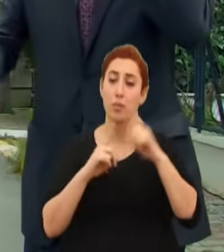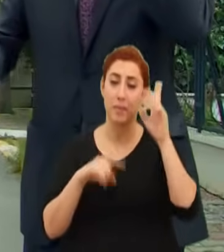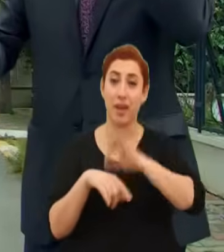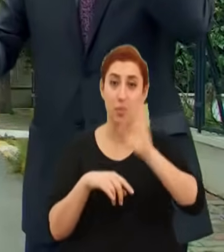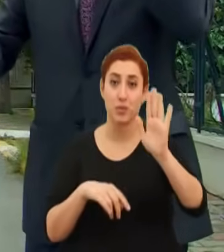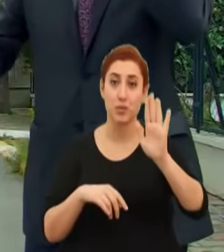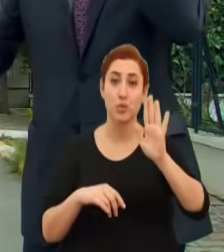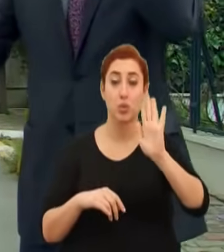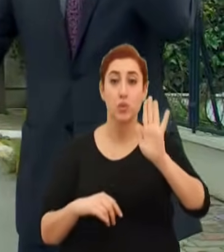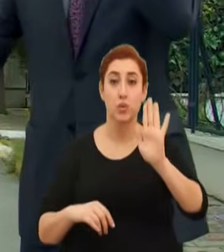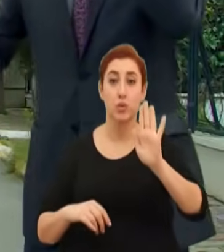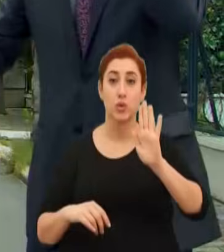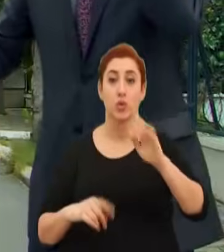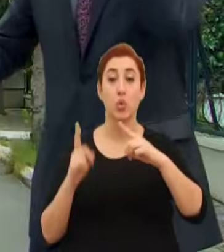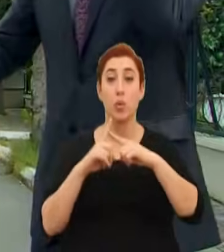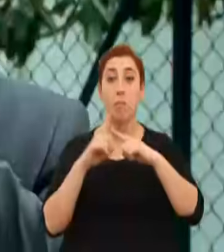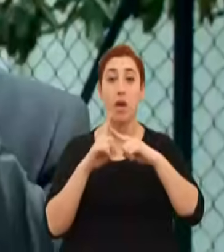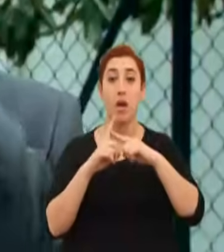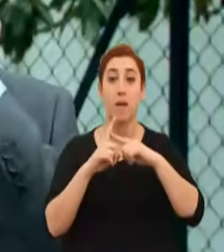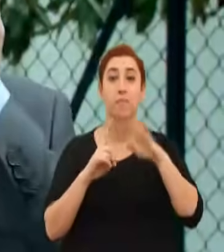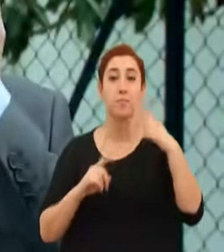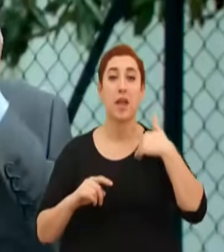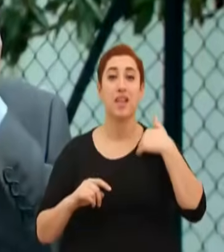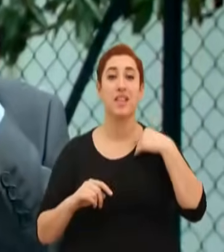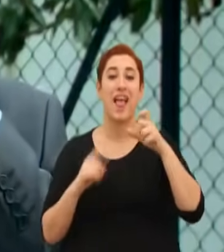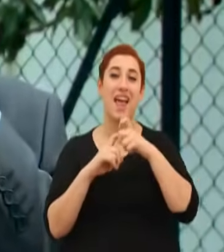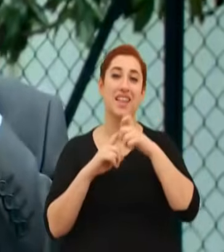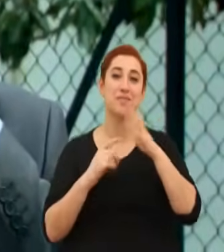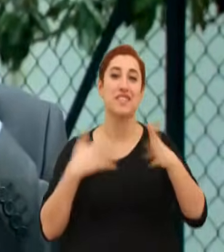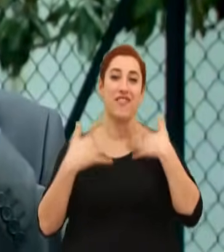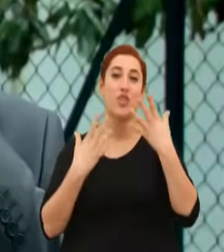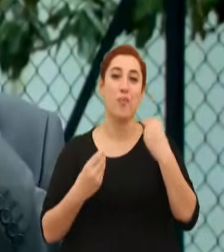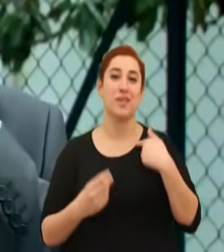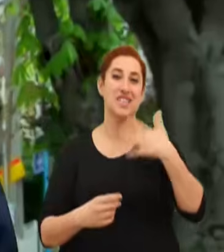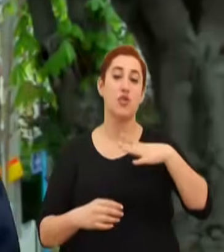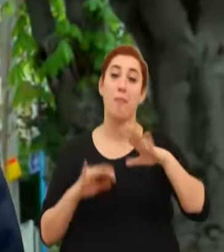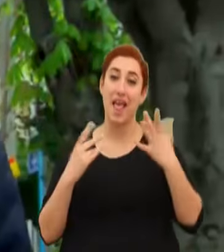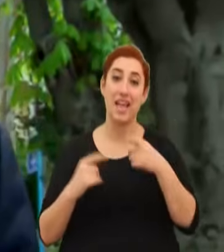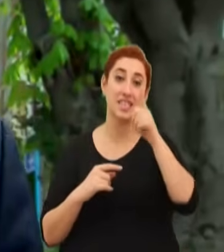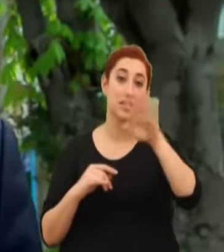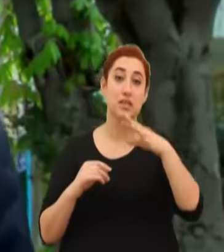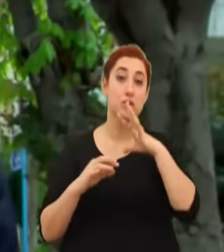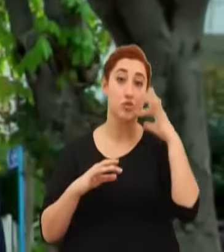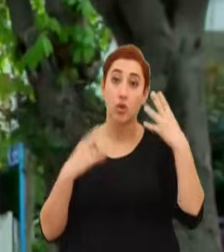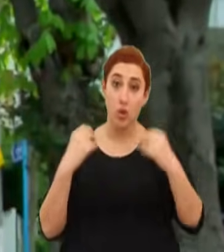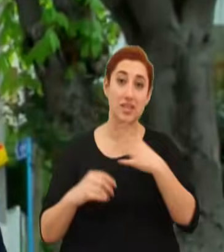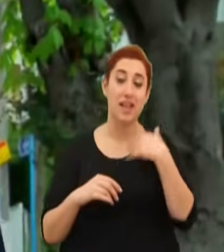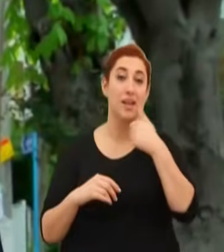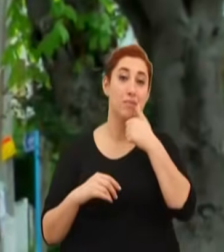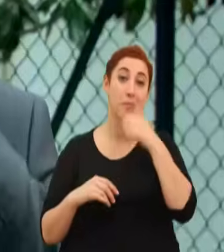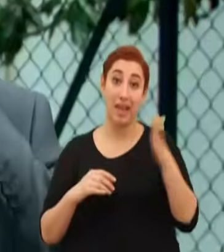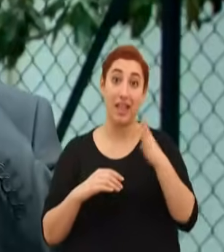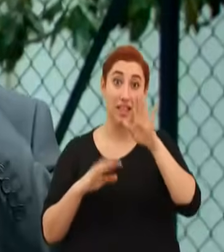Bir dakika, dur. Tuğba, ya ben bu bizim Erdem'i sevindirmek istiyorum ya. Eğer sizinkiler de müsaitse, annenle